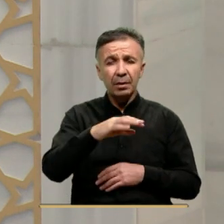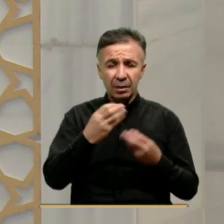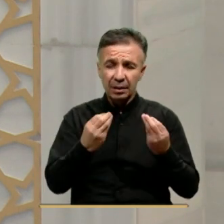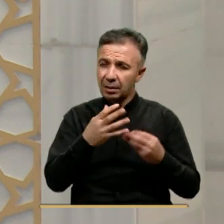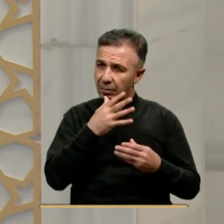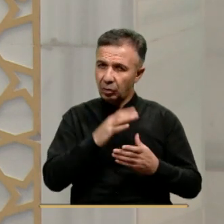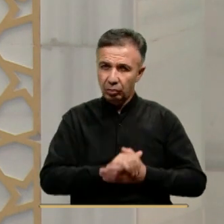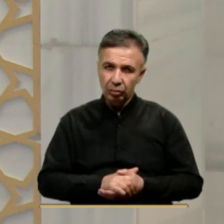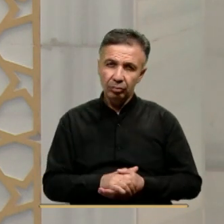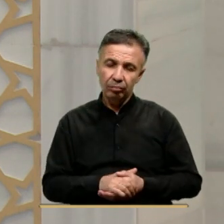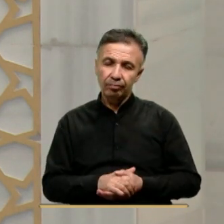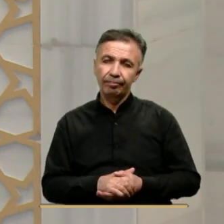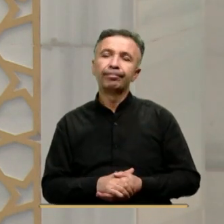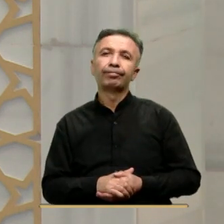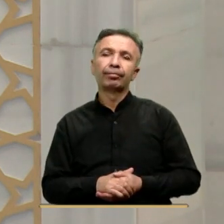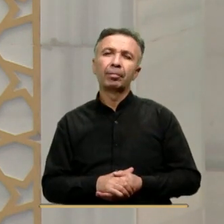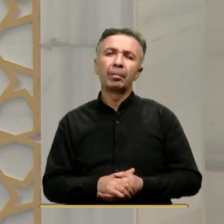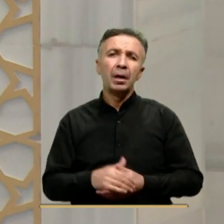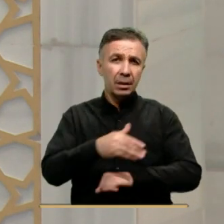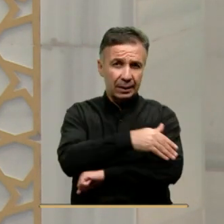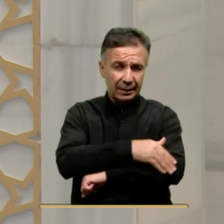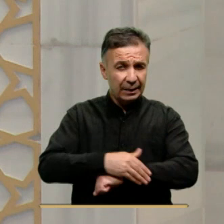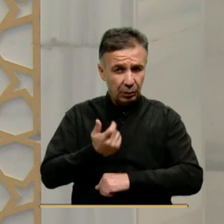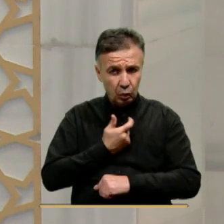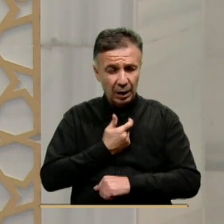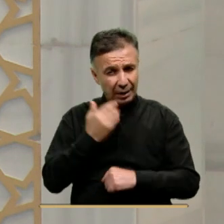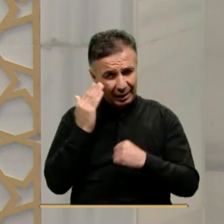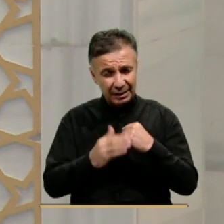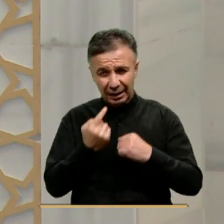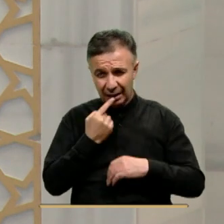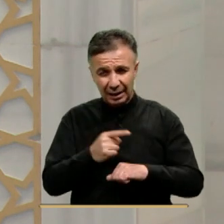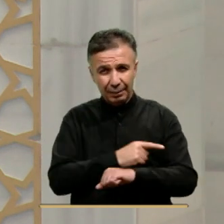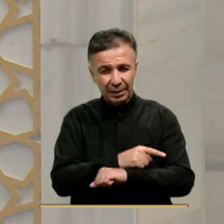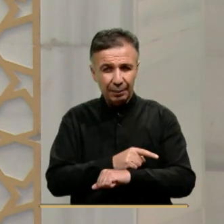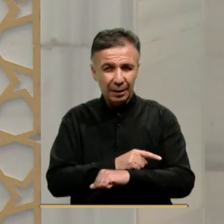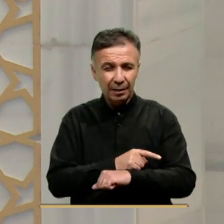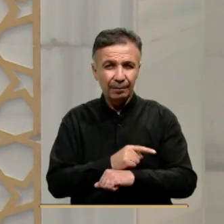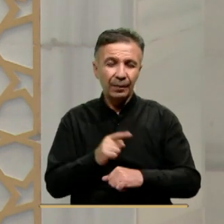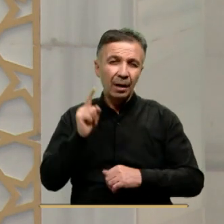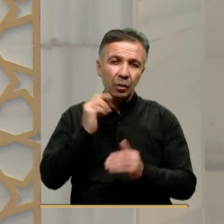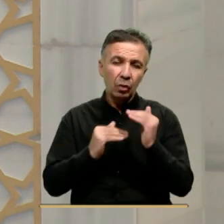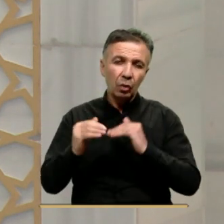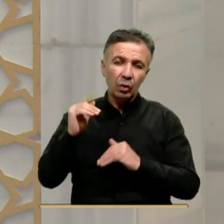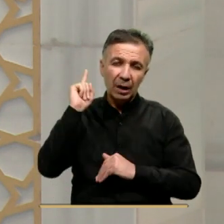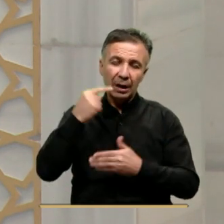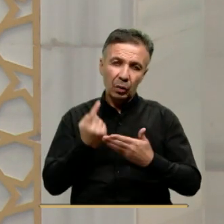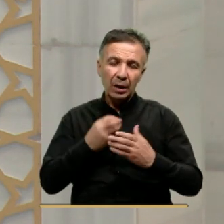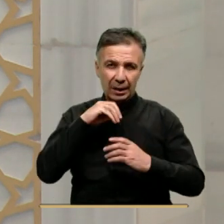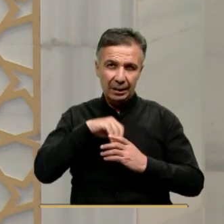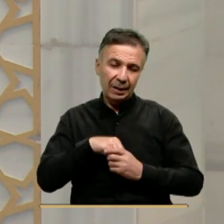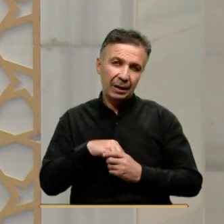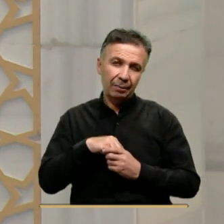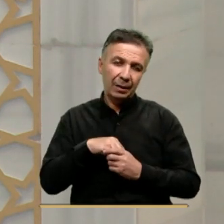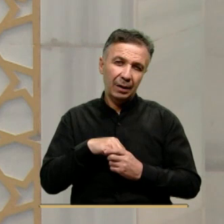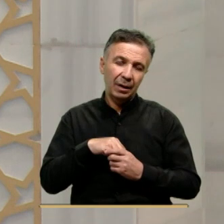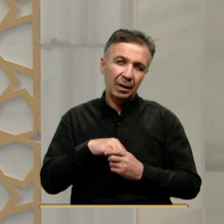iyi biliyoruz sınır dediğimiz zaman ilahi kelamullah kitabımızda